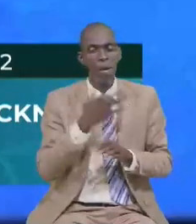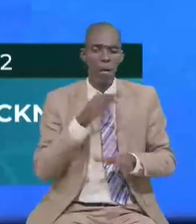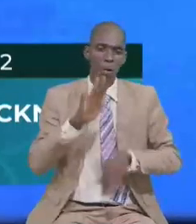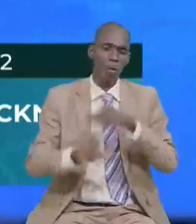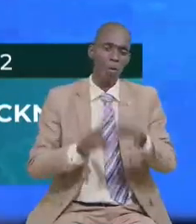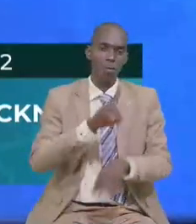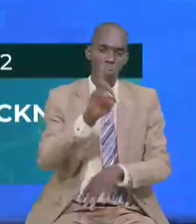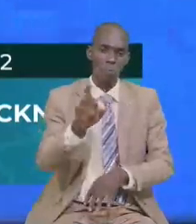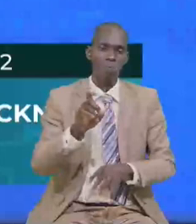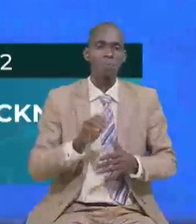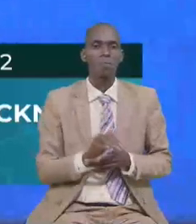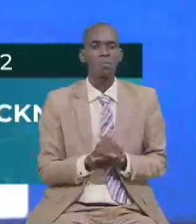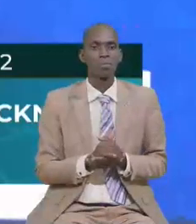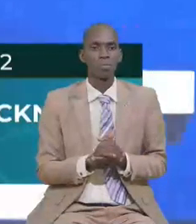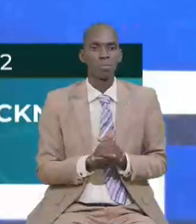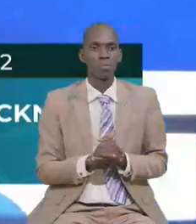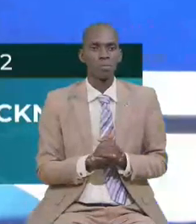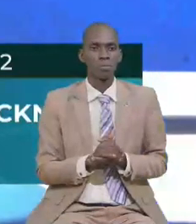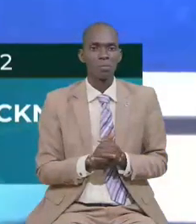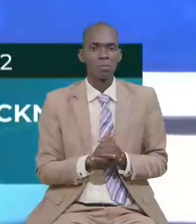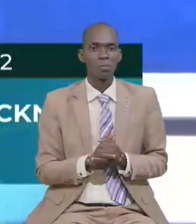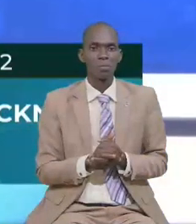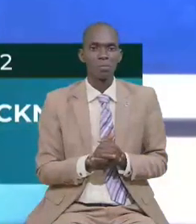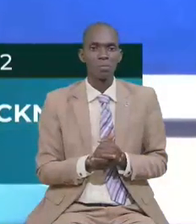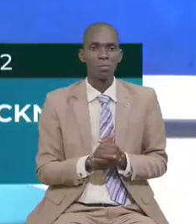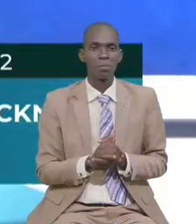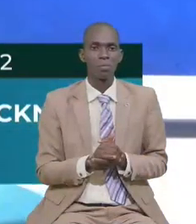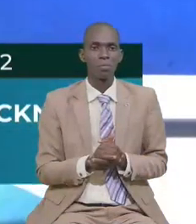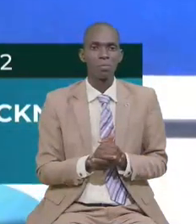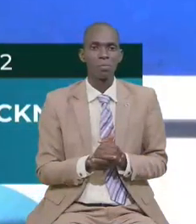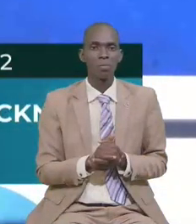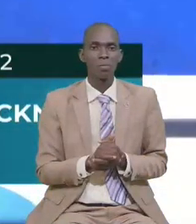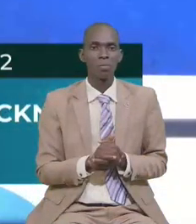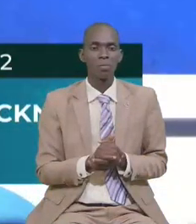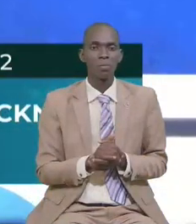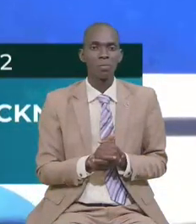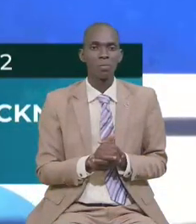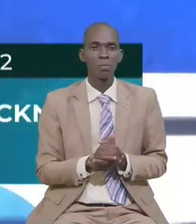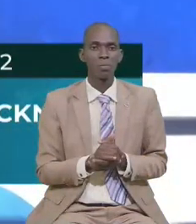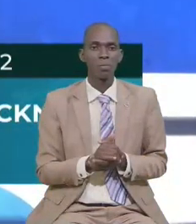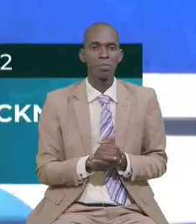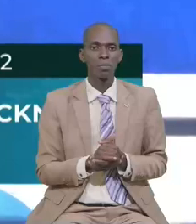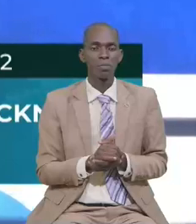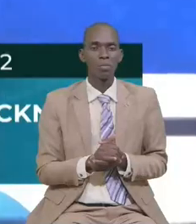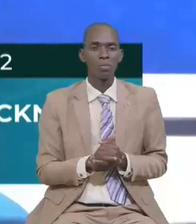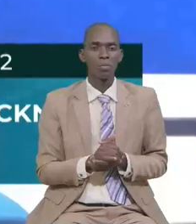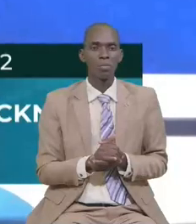pardonnés, ou de dire, lève-toi, prends ton lit et marche.